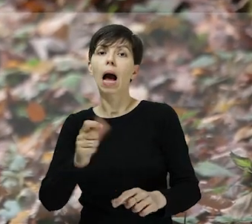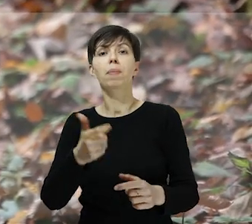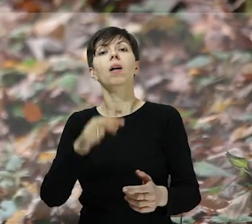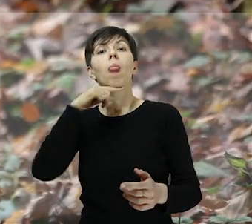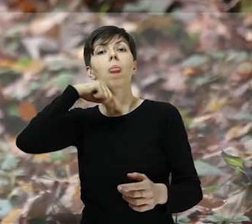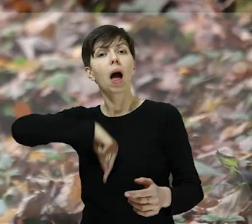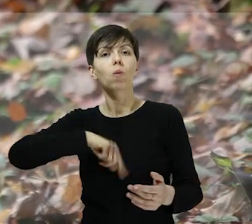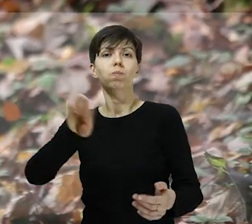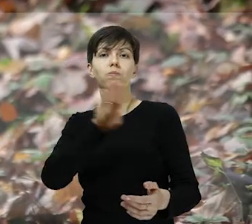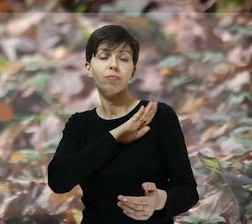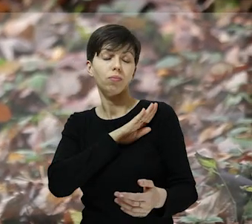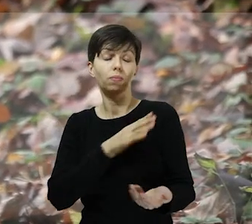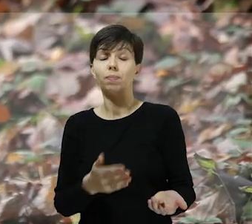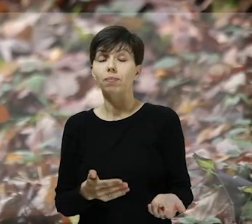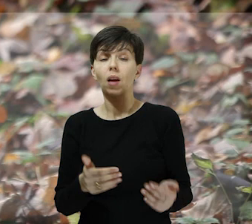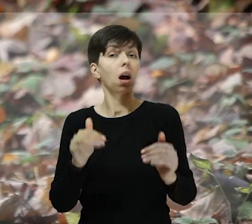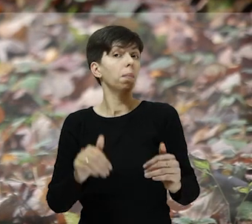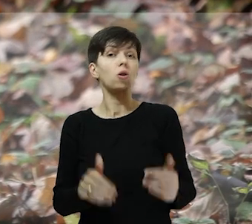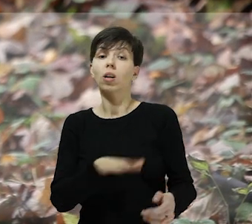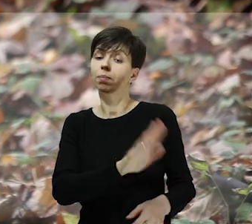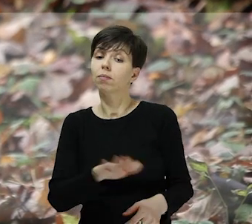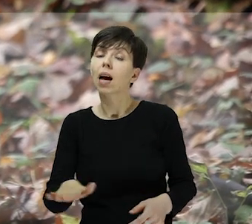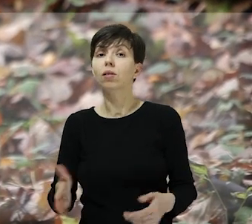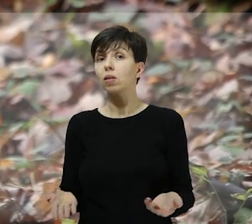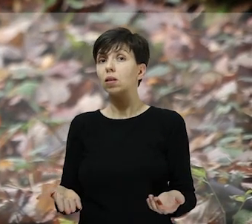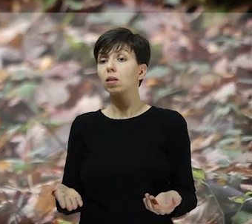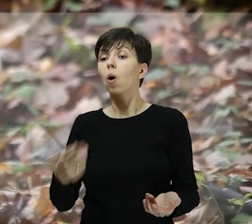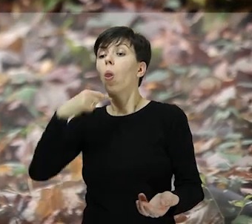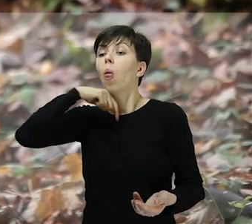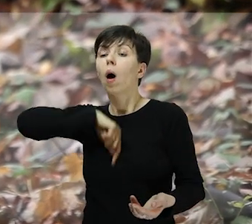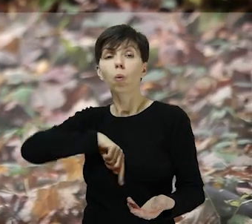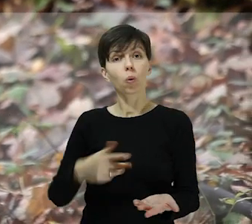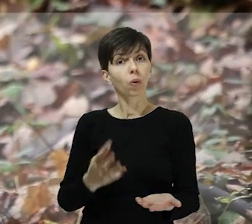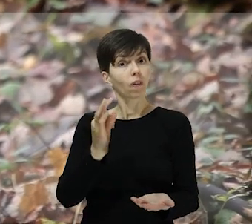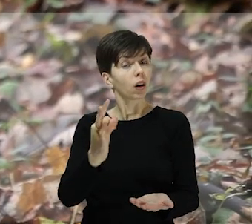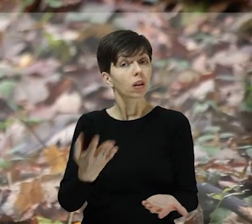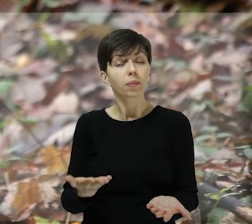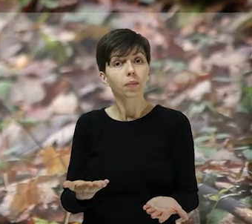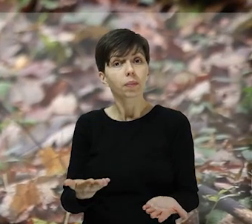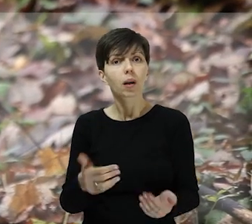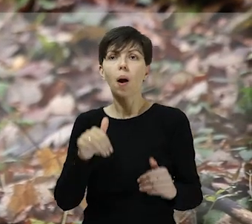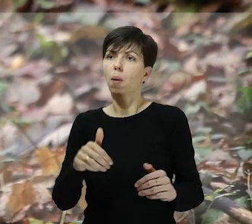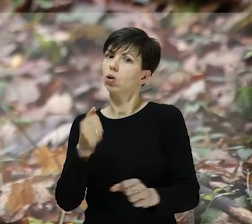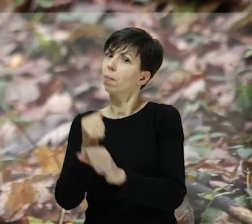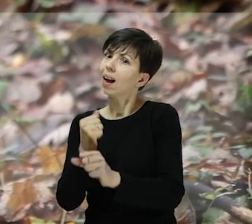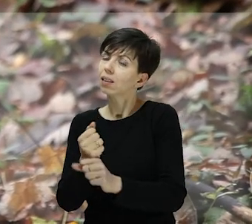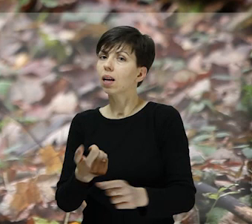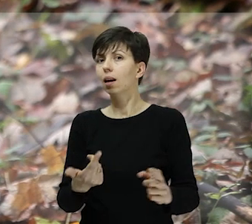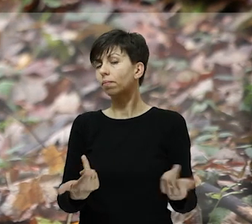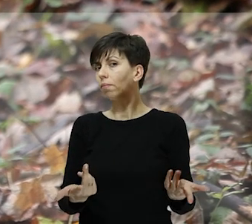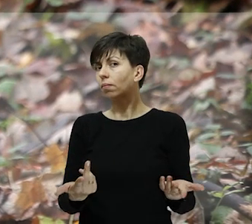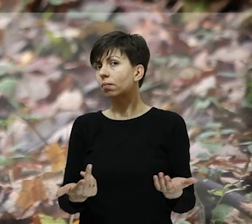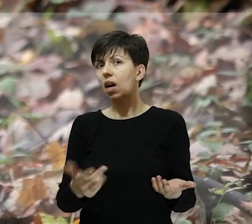tobie umarło. Może twoje dzieci są właśnie takim uzależnieniem. Może twoja